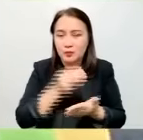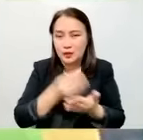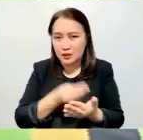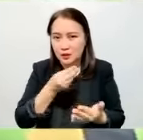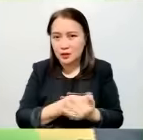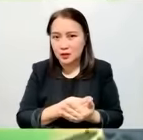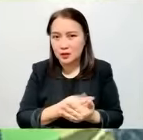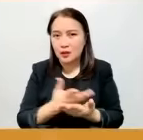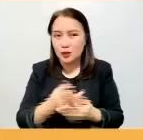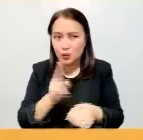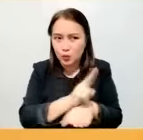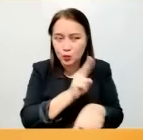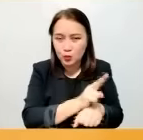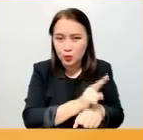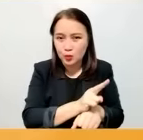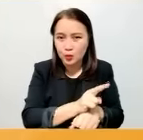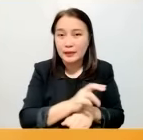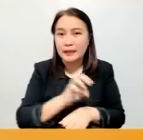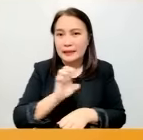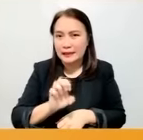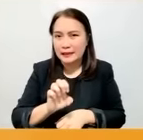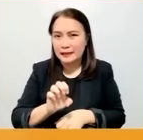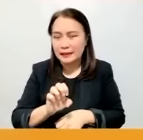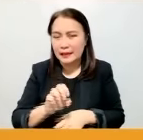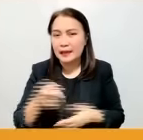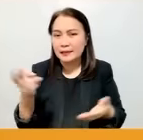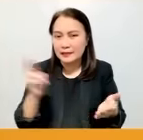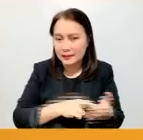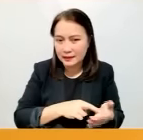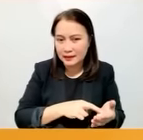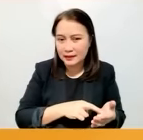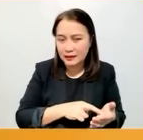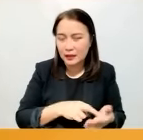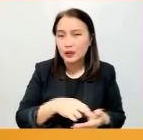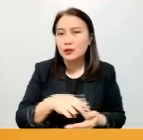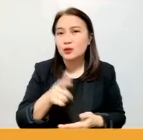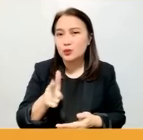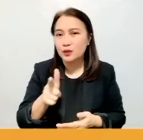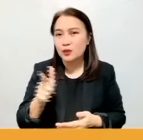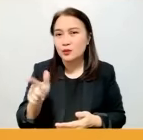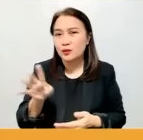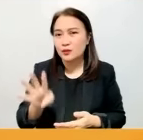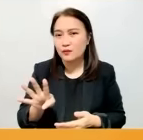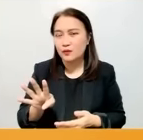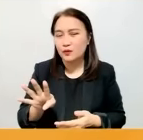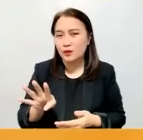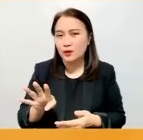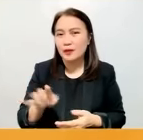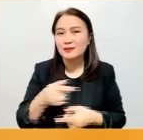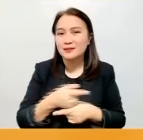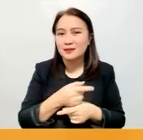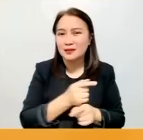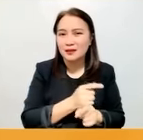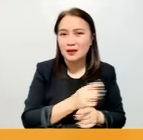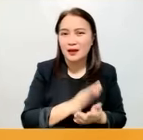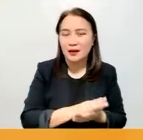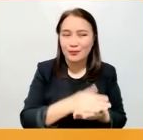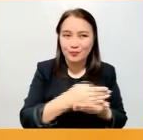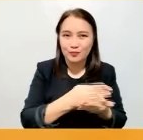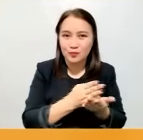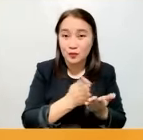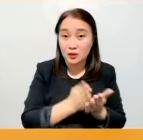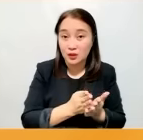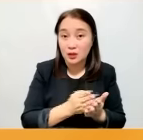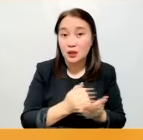ng mga senador. Firmado kasi ni Amy ang 2024 General Appropriations Act kung saan malinaw na nakasaad ang halaga